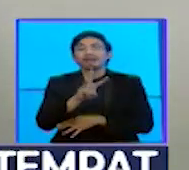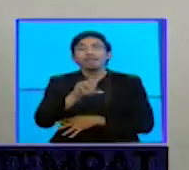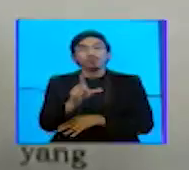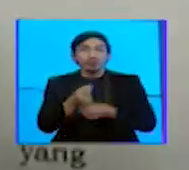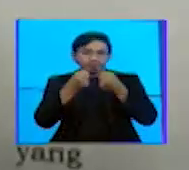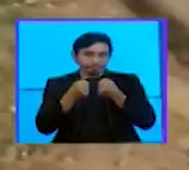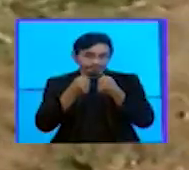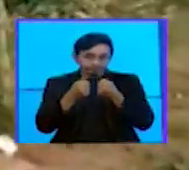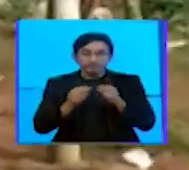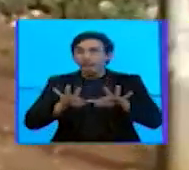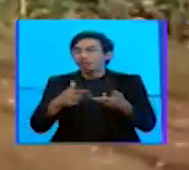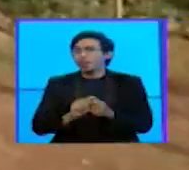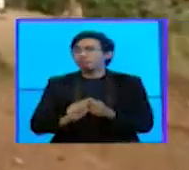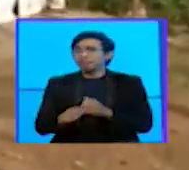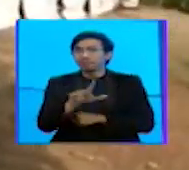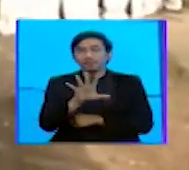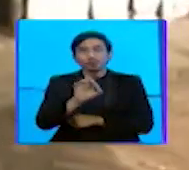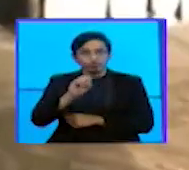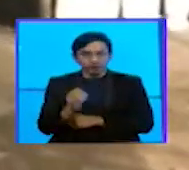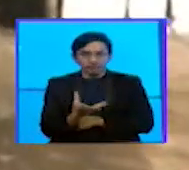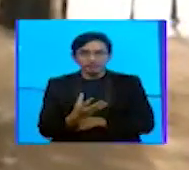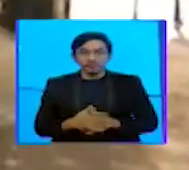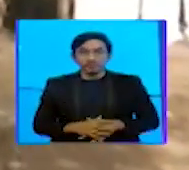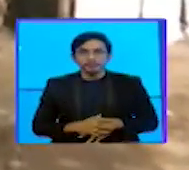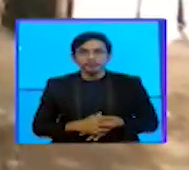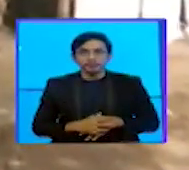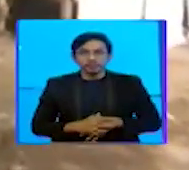juta rupiah. Dari Serang, Banten, Maisa Apriandi melaporkan.